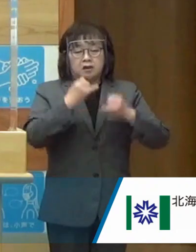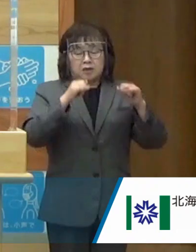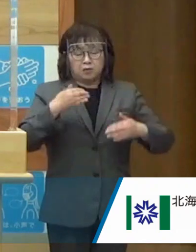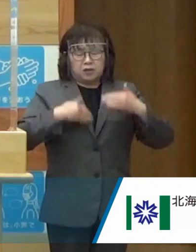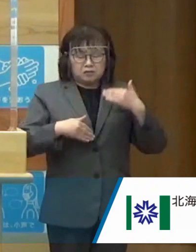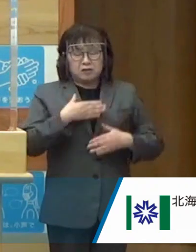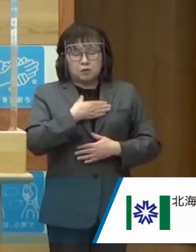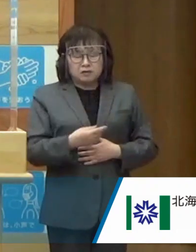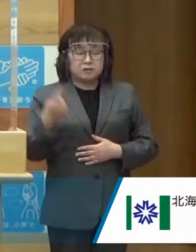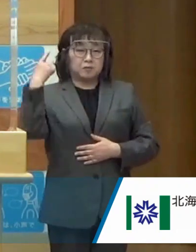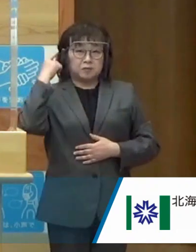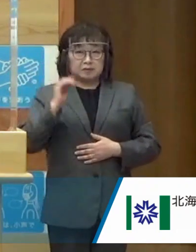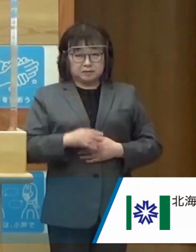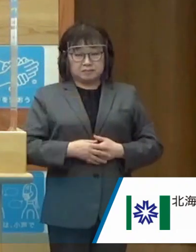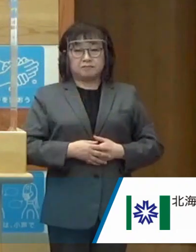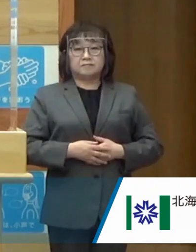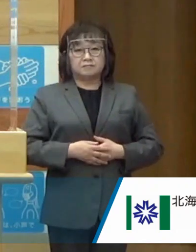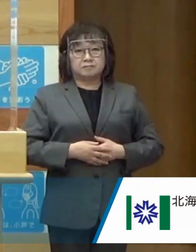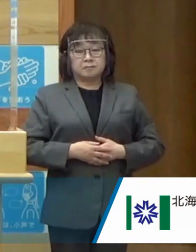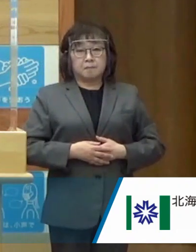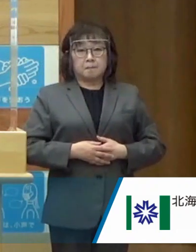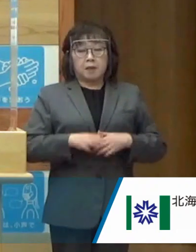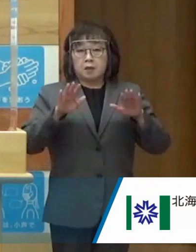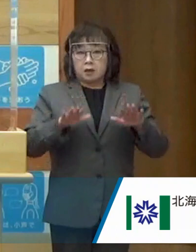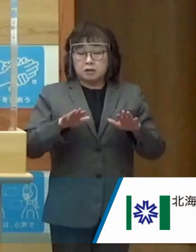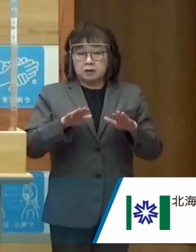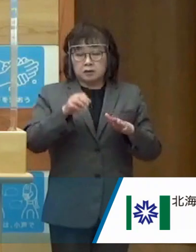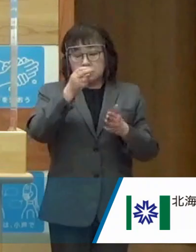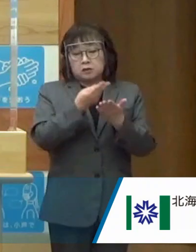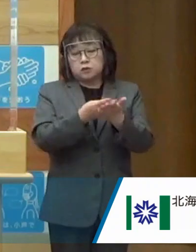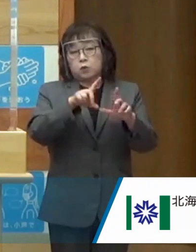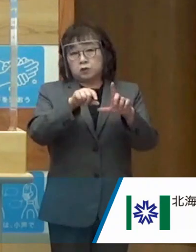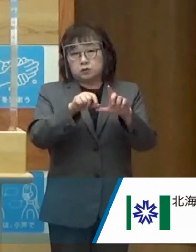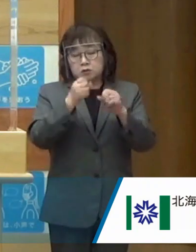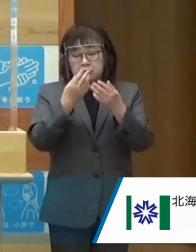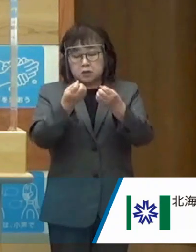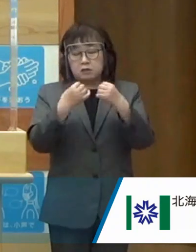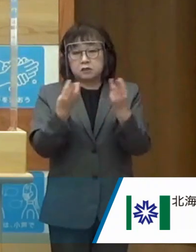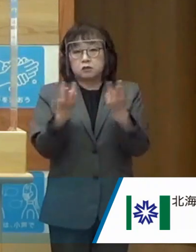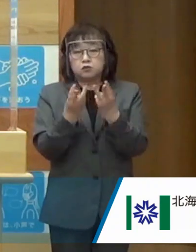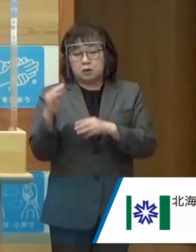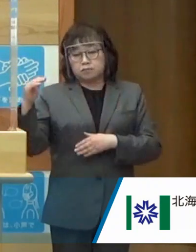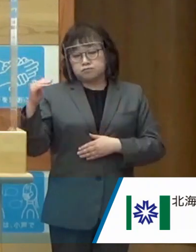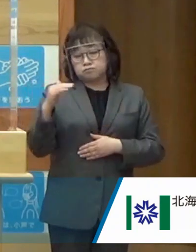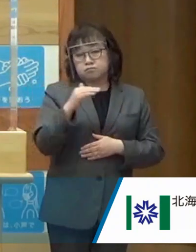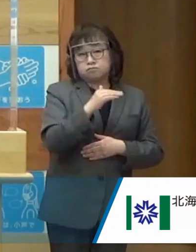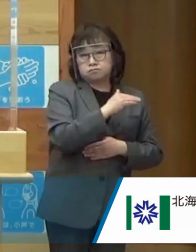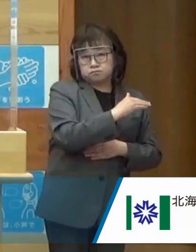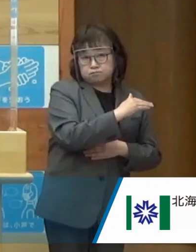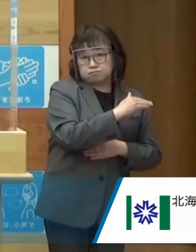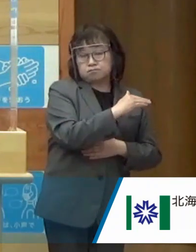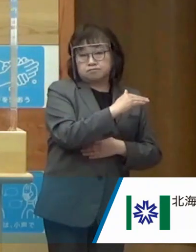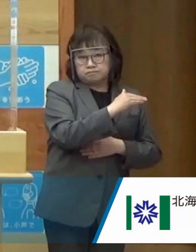お楽しみいただきたいと思います。現在病床使用率や新規感染者数は減少傾向が続